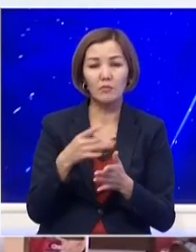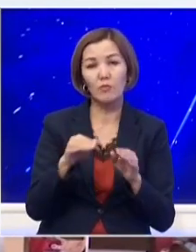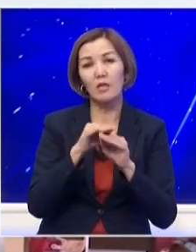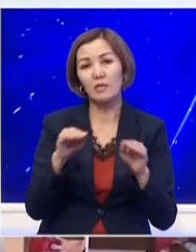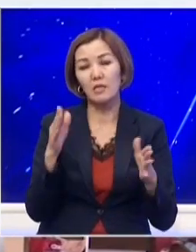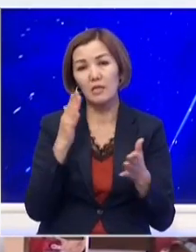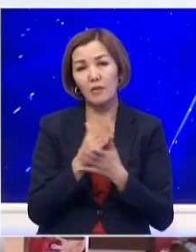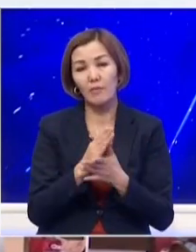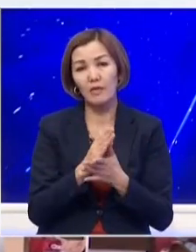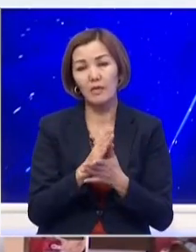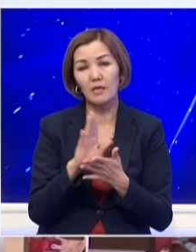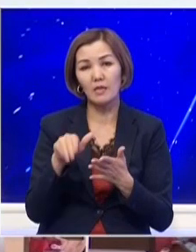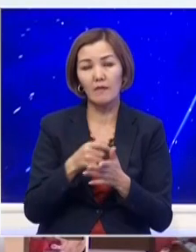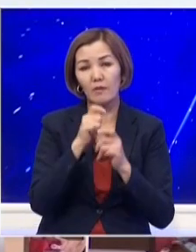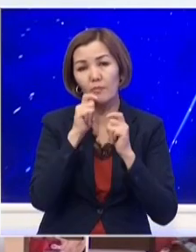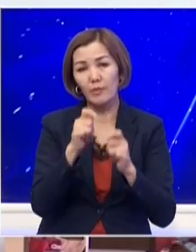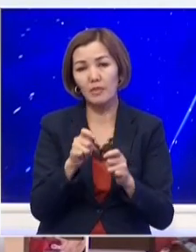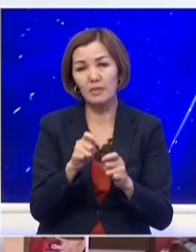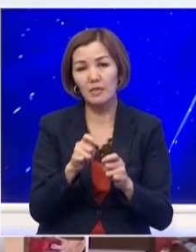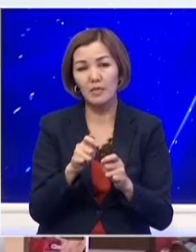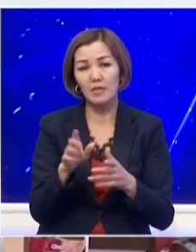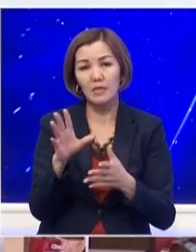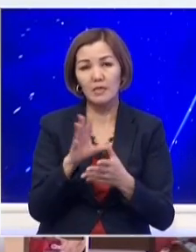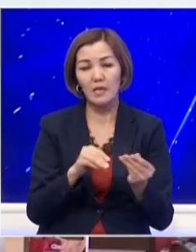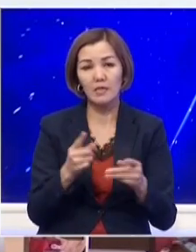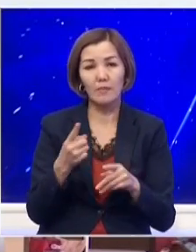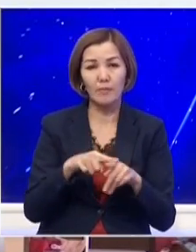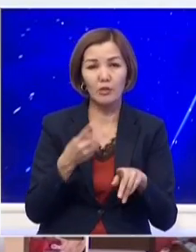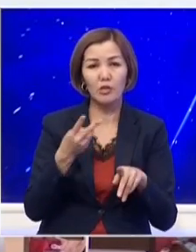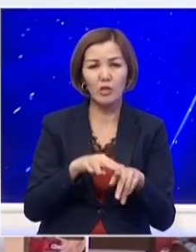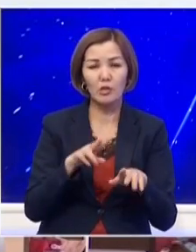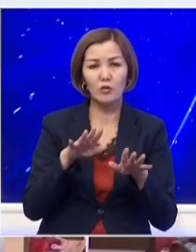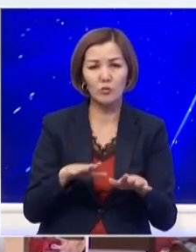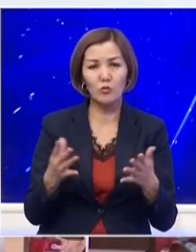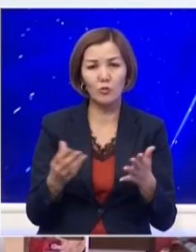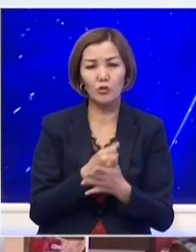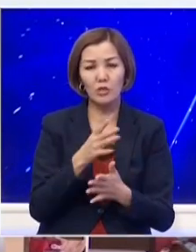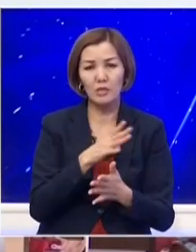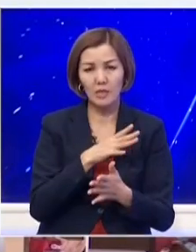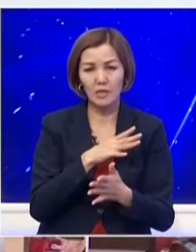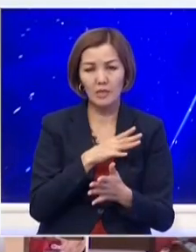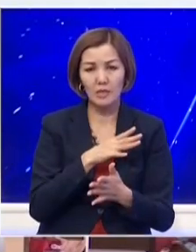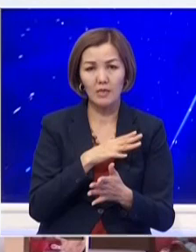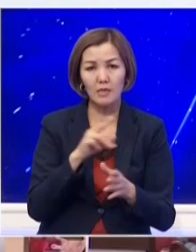деңгейде, бас жүлде, және де бірінші орын, екінші орын менен бізге